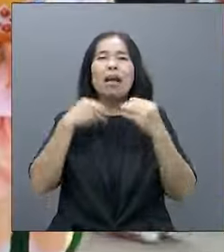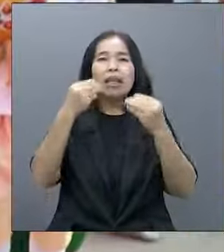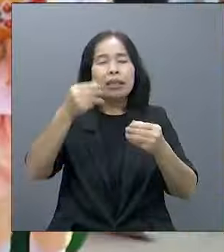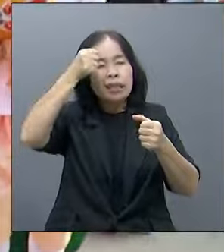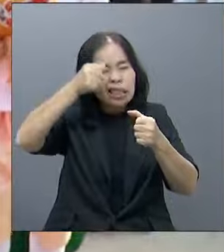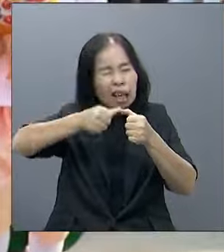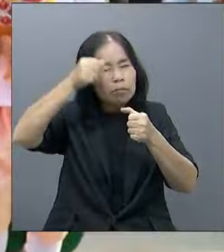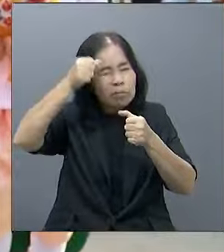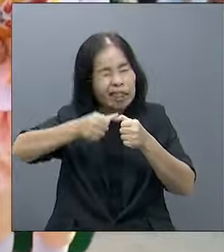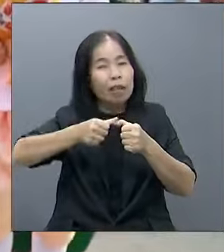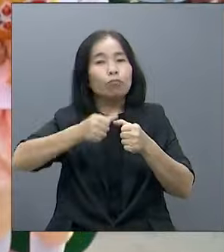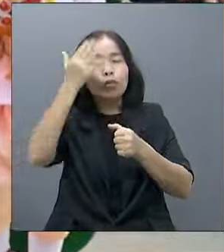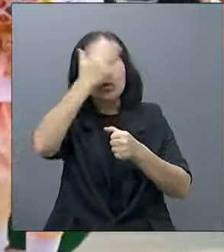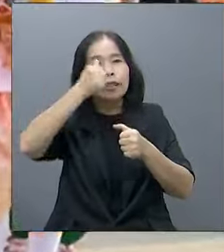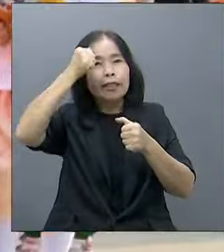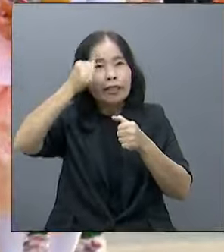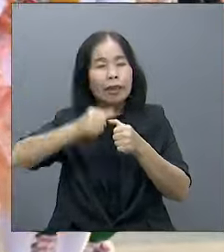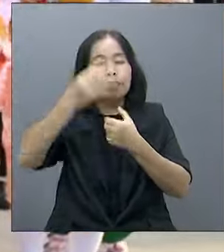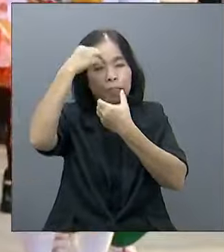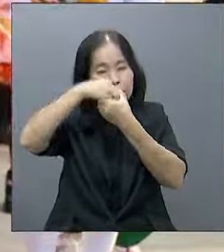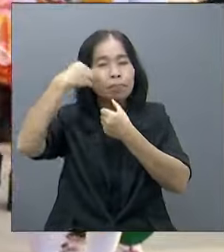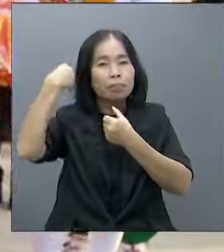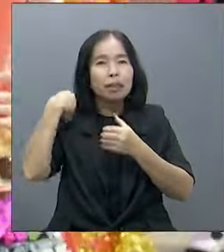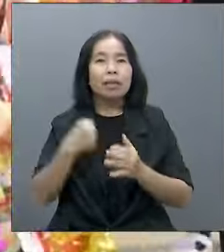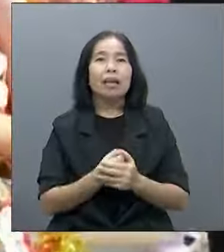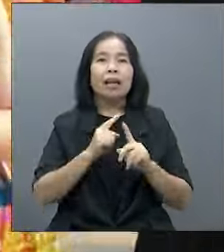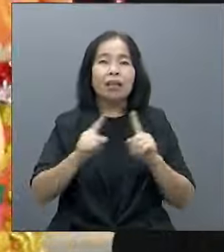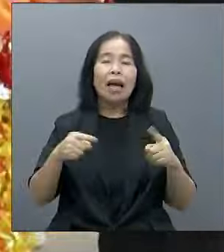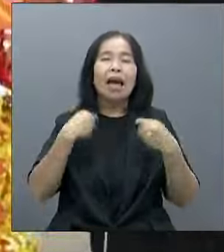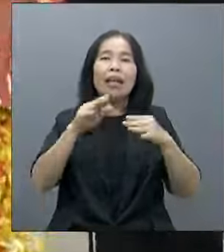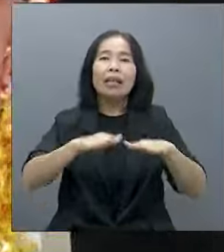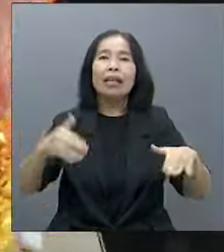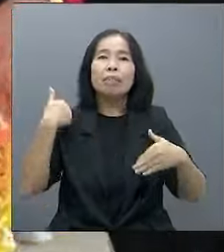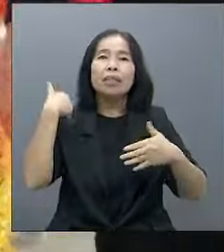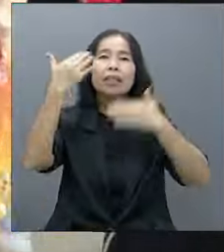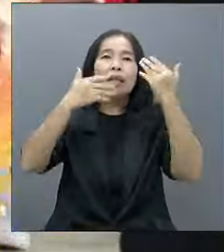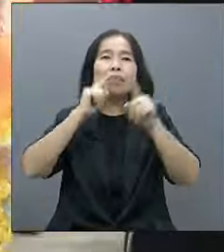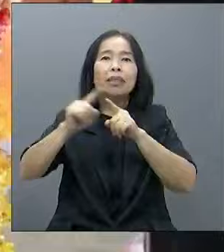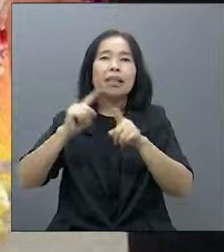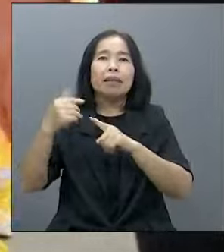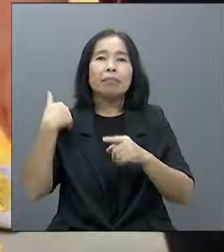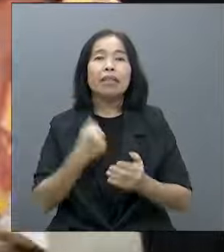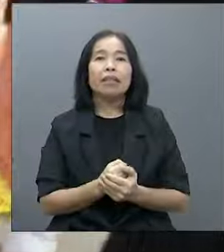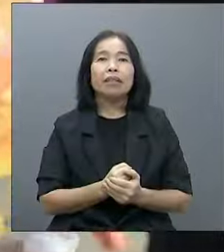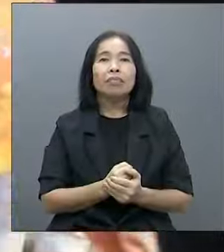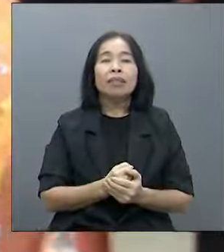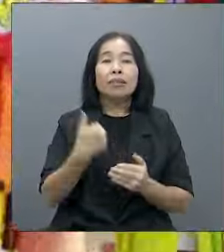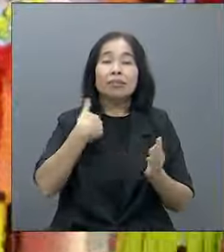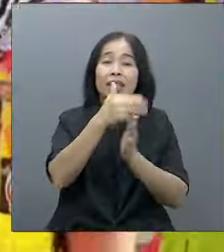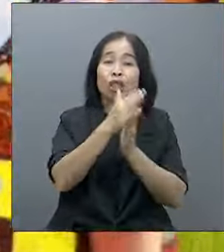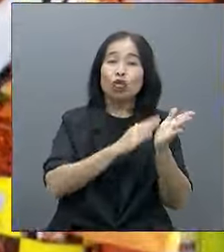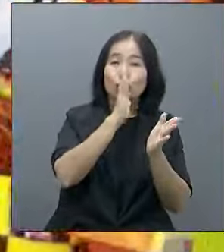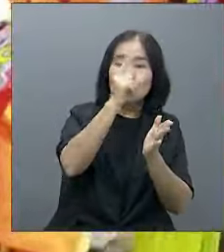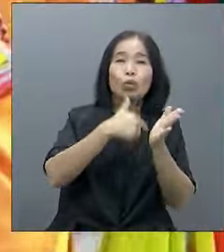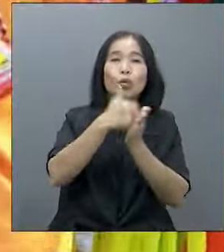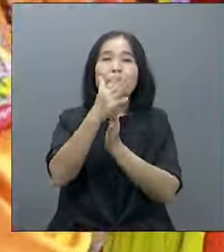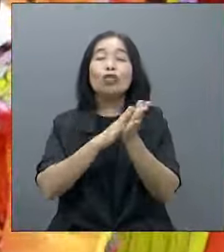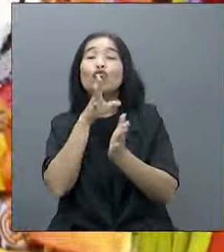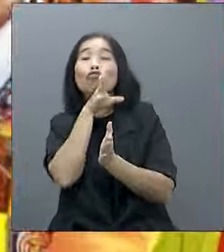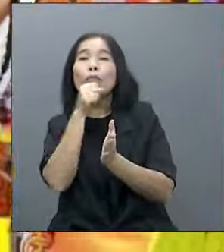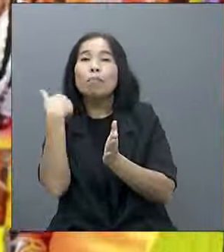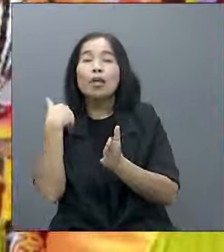ที่ดีของเขาอ่ะนะแต่ว่าก็ถือว่าคุ้มค่านะครับเด็กๆ ก็จะได้มีกิจกรรมทําร่วมกันนะ คือในนี้เป็นแบบสีชมพูสีแสดใช่มั้ยอย่าง